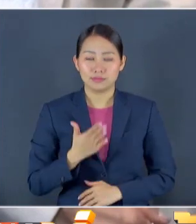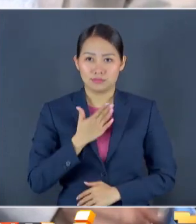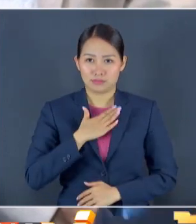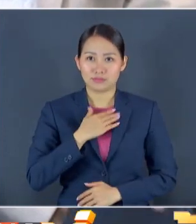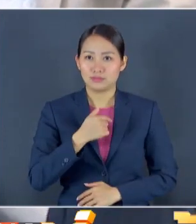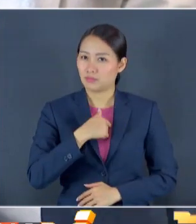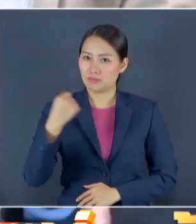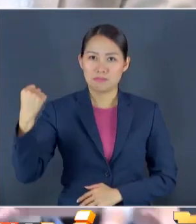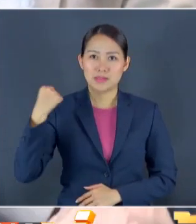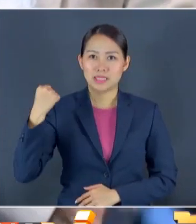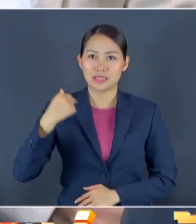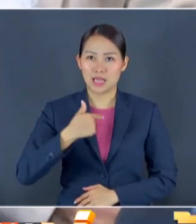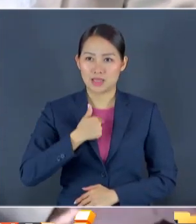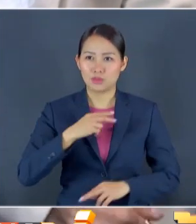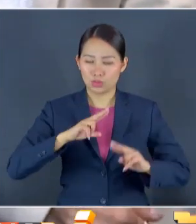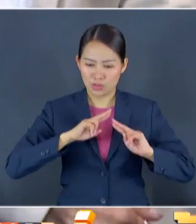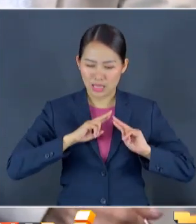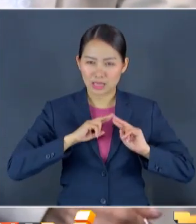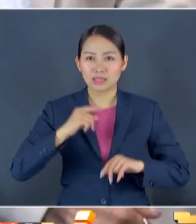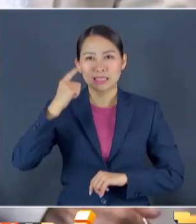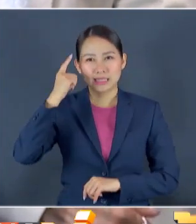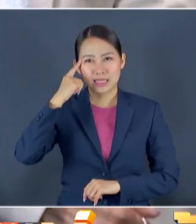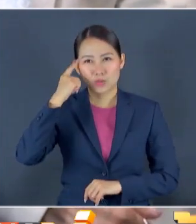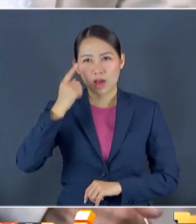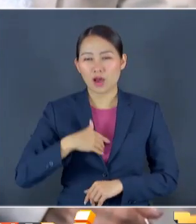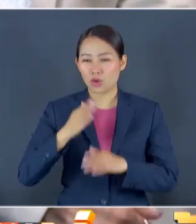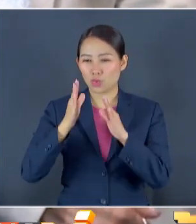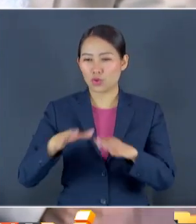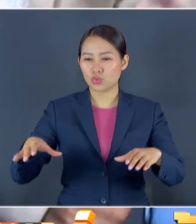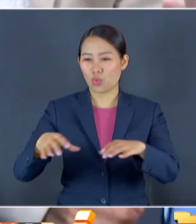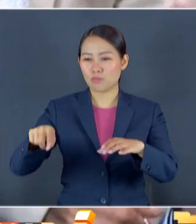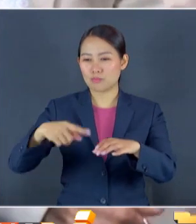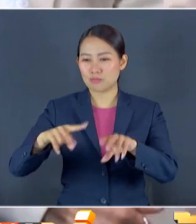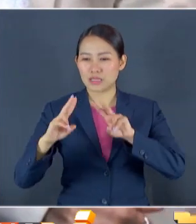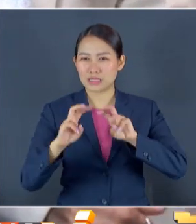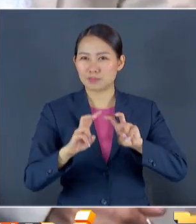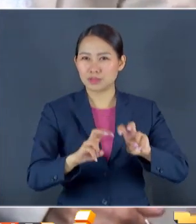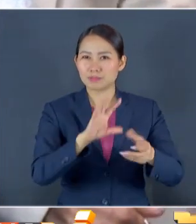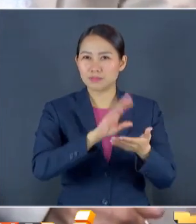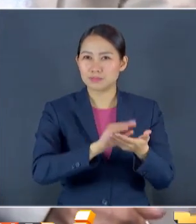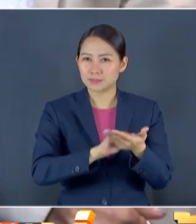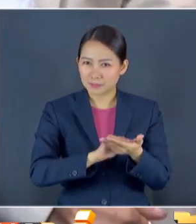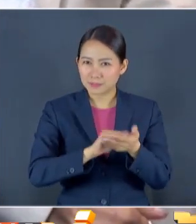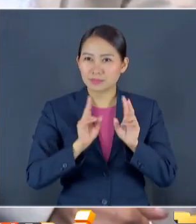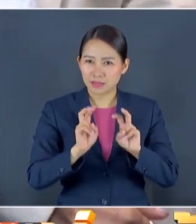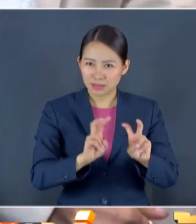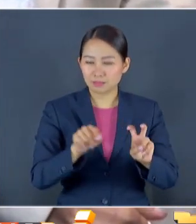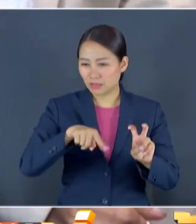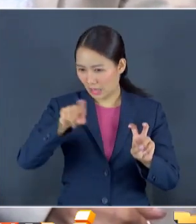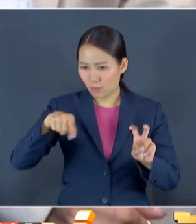เชื่อว่าคนที่เข้าไปสืบทุกอย่างของผมเนี่ยไปสอบทุกอย่างหรือคนใกล้ชิดที่เคยทำงานร่วมกับผมเนี่ยรู้ว่าผมนั้นไม่เกี่ยว